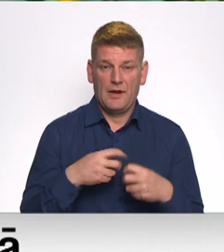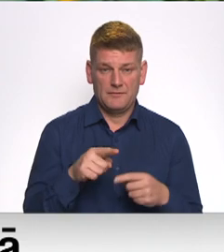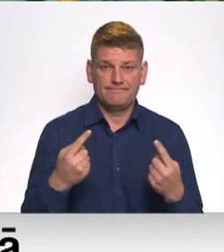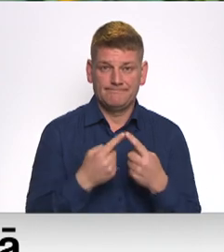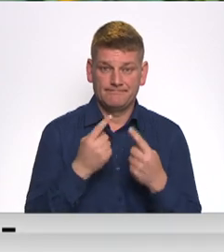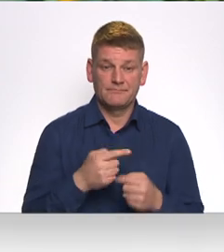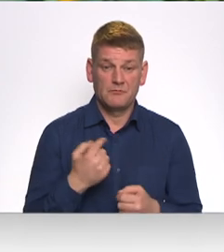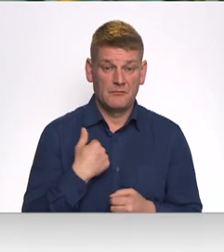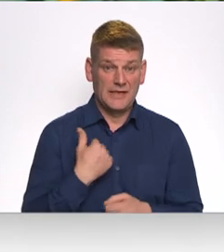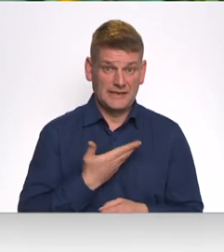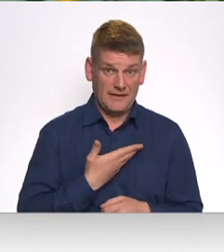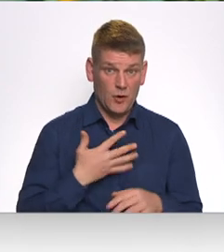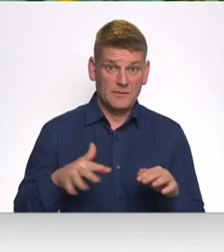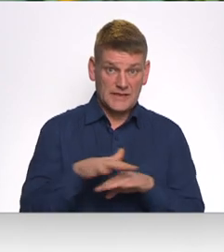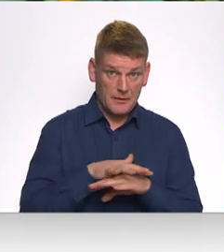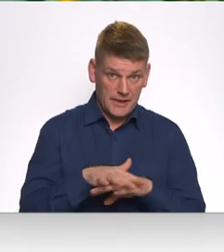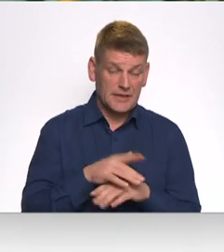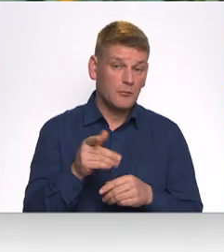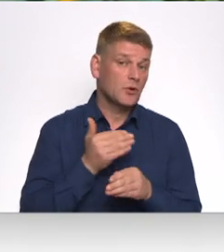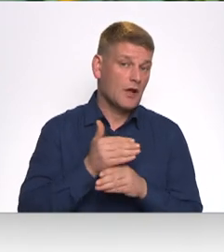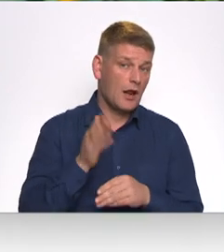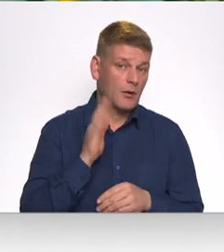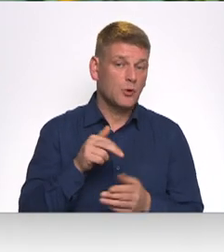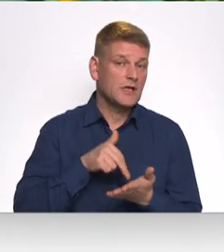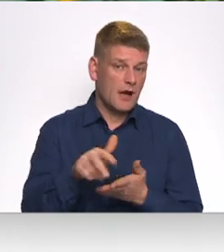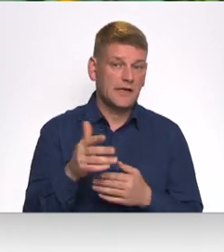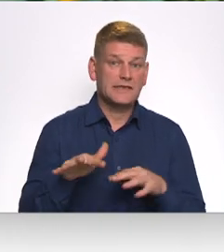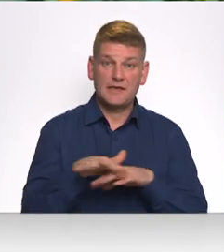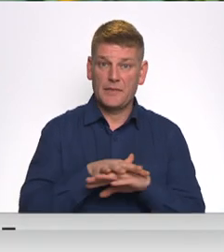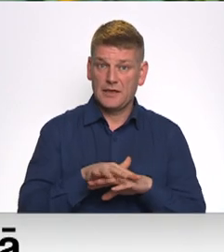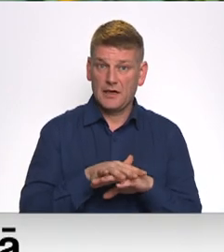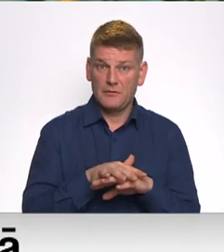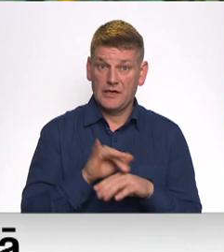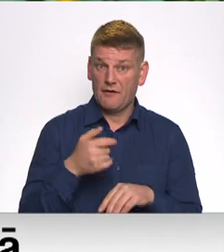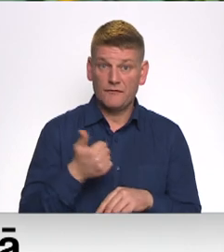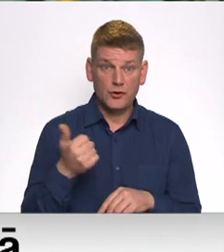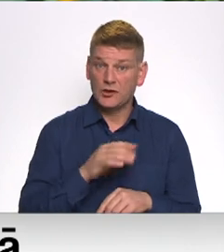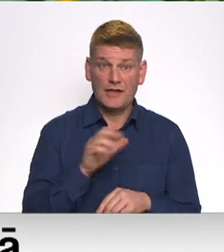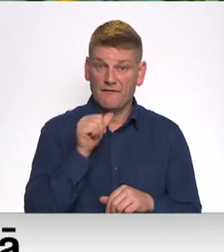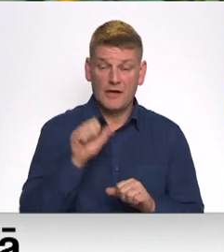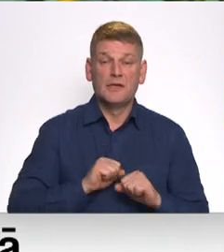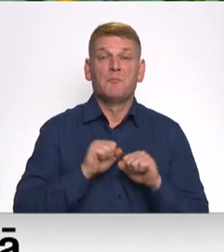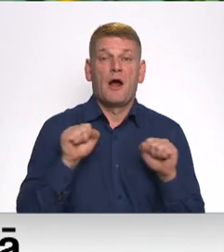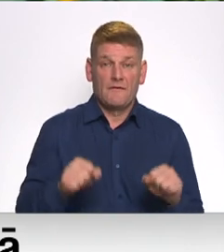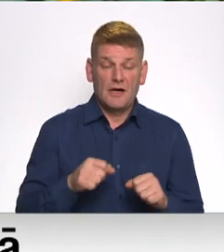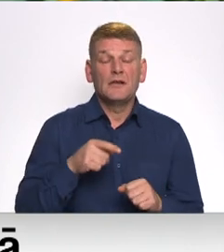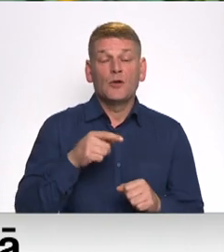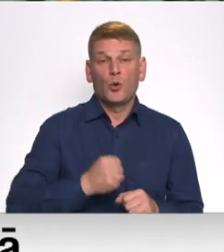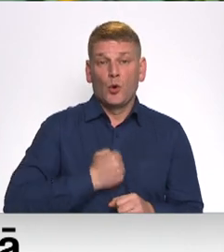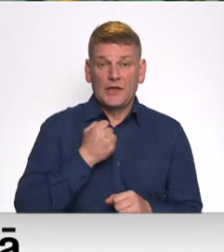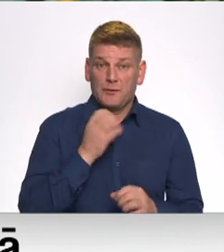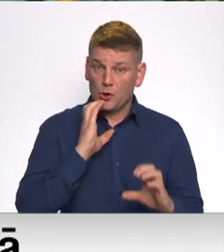tomēr dzīvojam sabiedrībā un tālāk, jo viņam būs jāiet sabiedrībā, ja viņš tā kā nepārvarēs tās grūtības